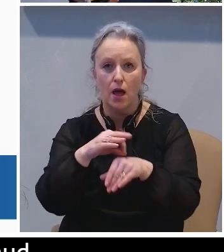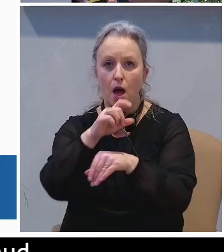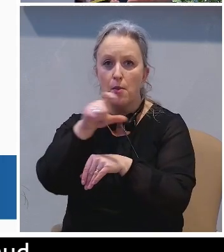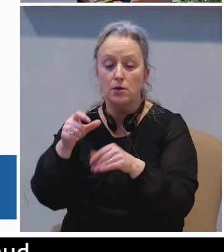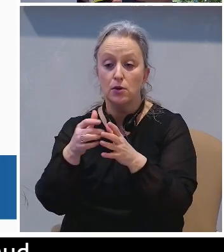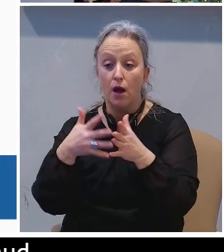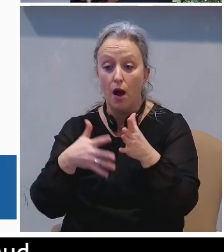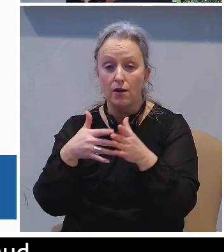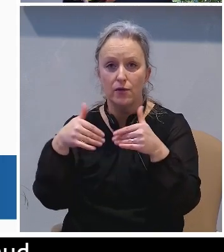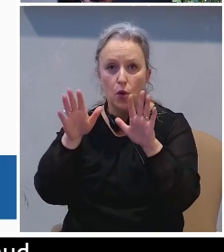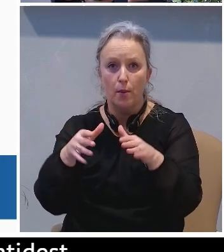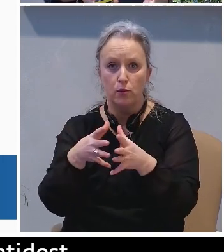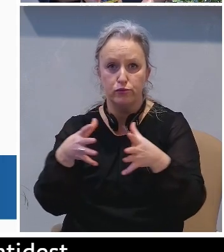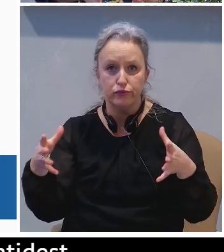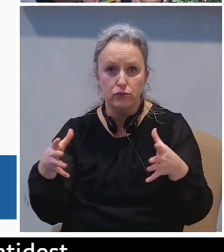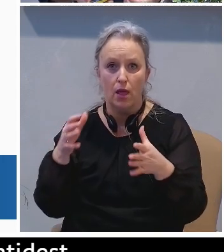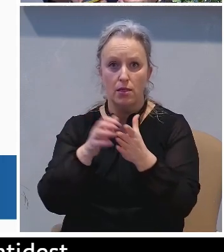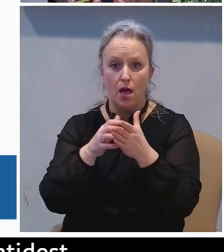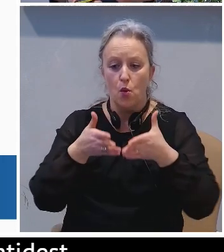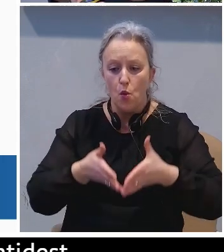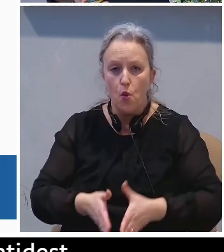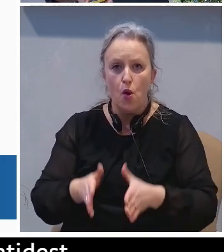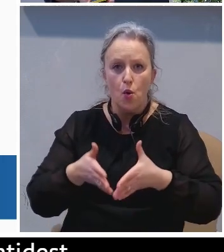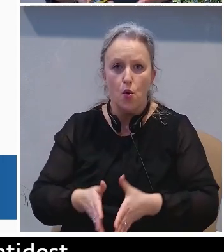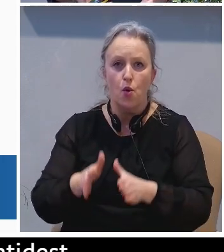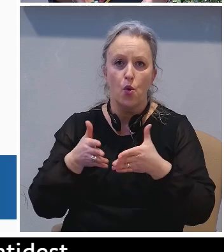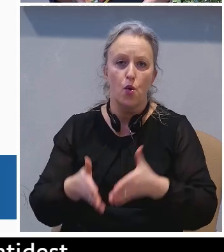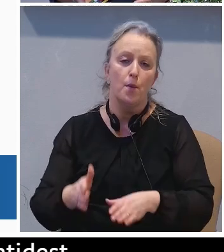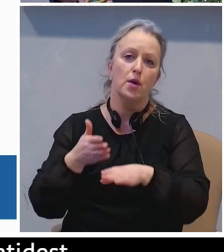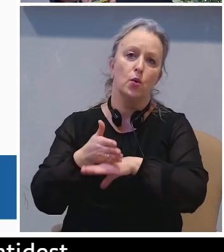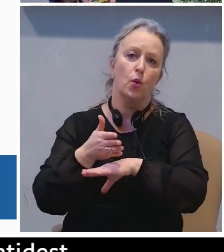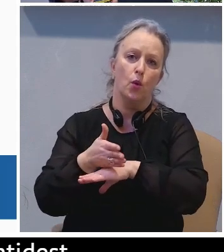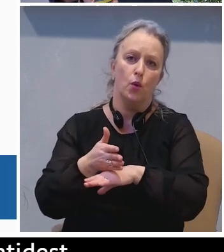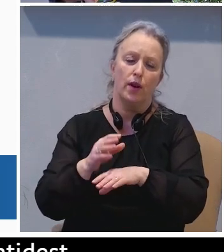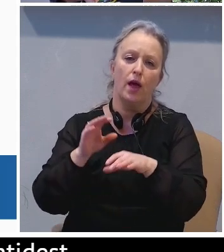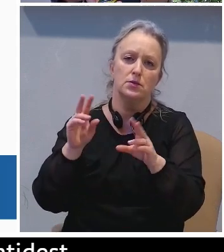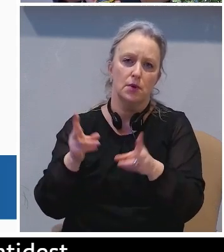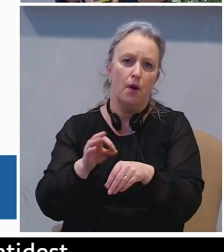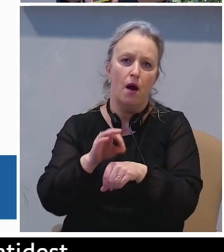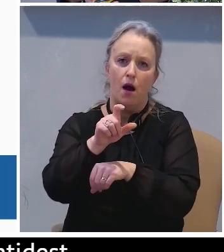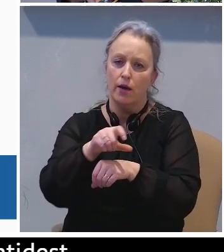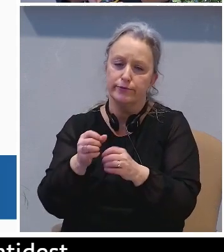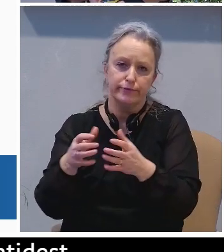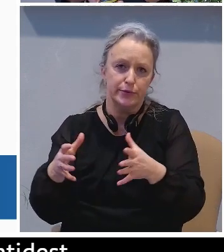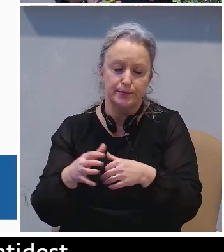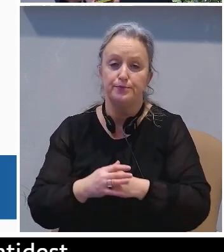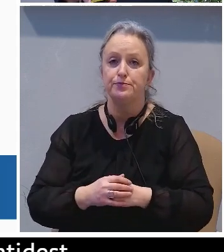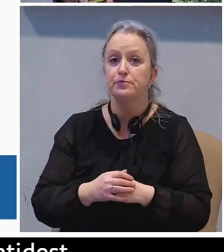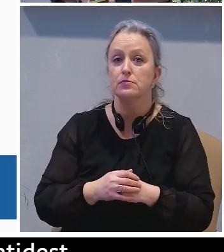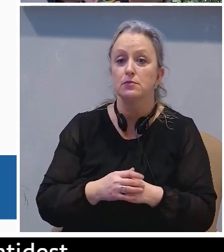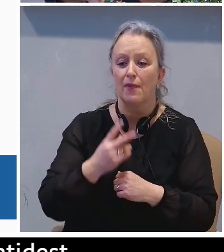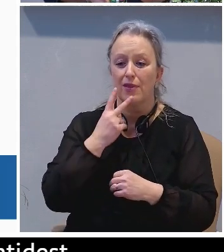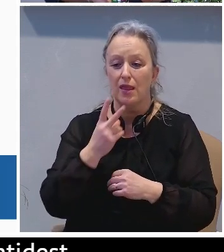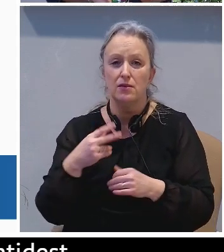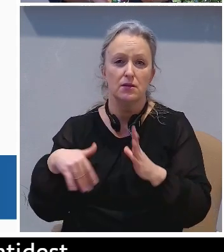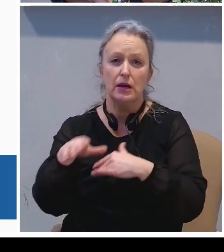juba suurenenud uute As you can see, sündide though kaudu ja samuti ka as you can nähes, see, et over the ikkagi last couple of me ei years, oma the nüüd